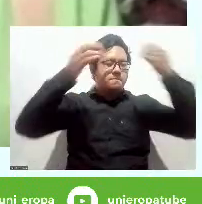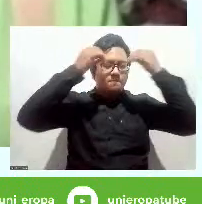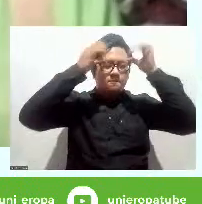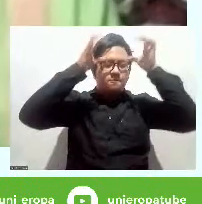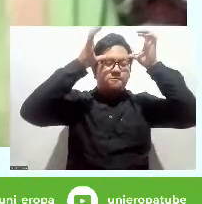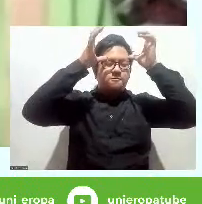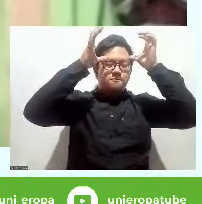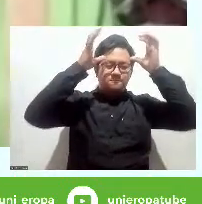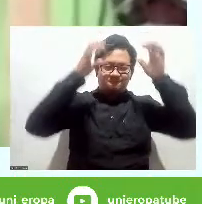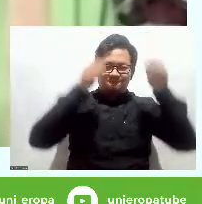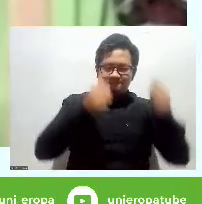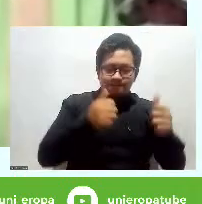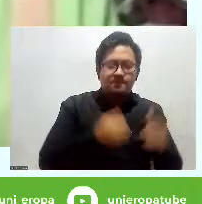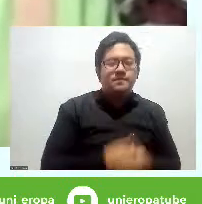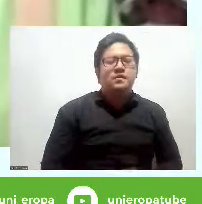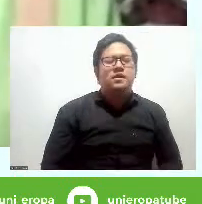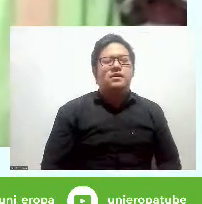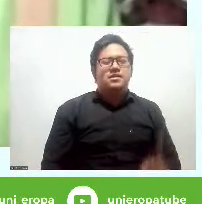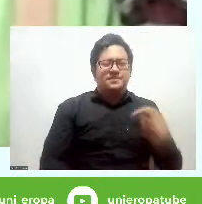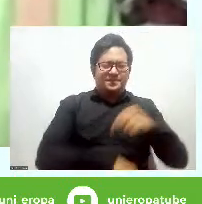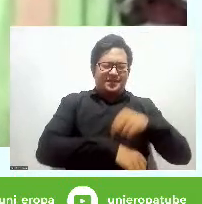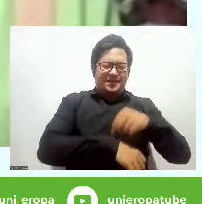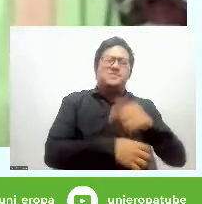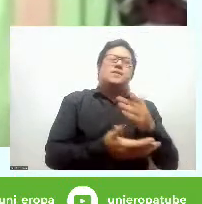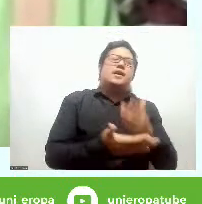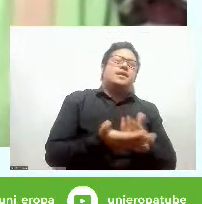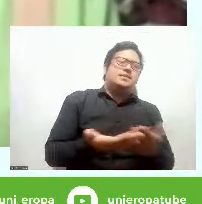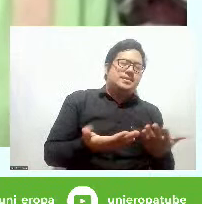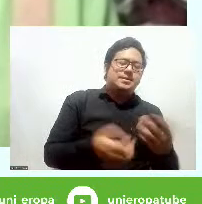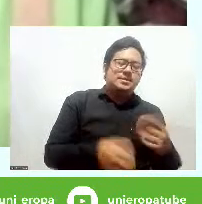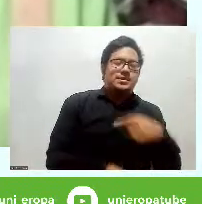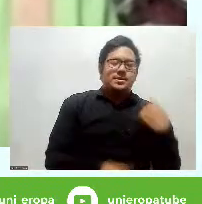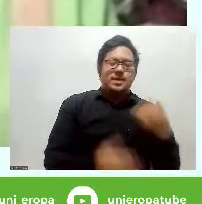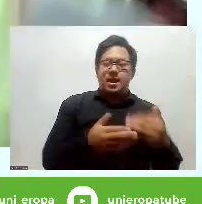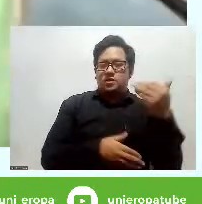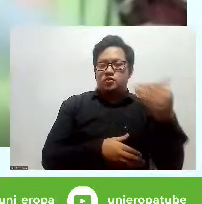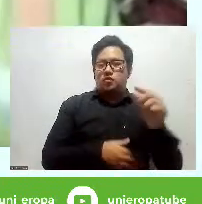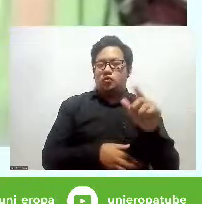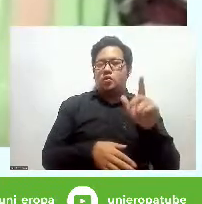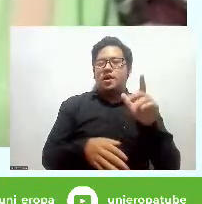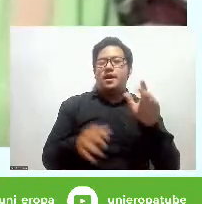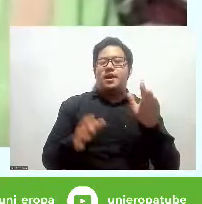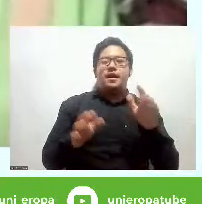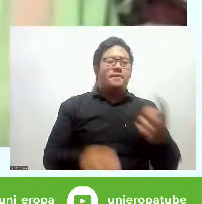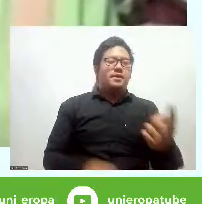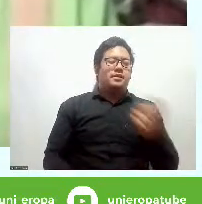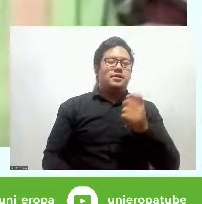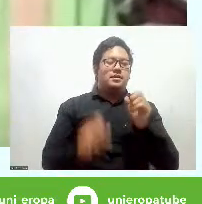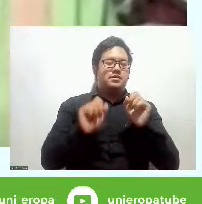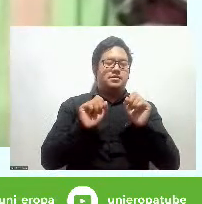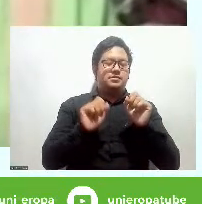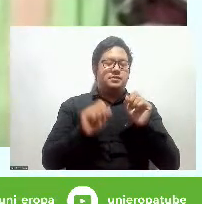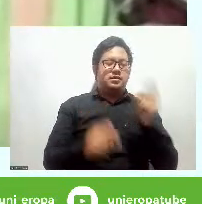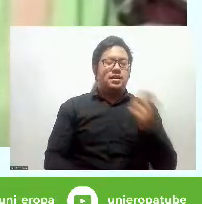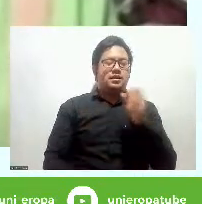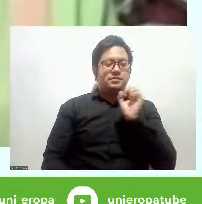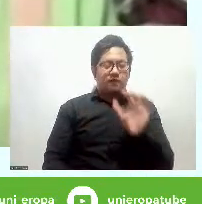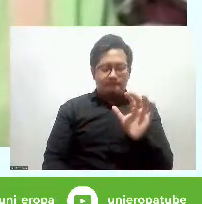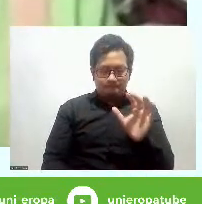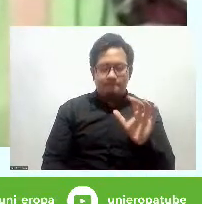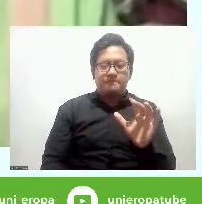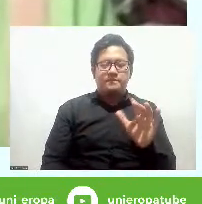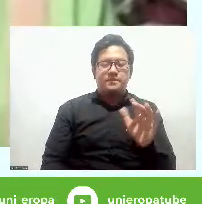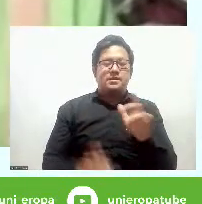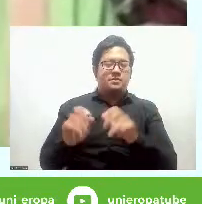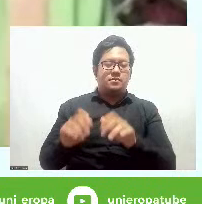karena keterbatasan waktu ini kita nanti bakal lanjut untuk sesi kuenya dari sesi chat box dan nanti langsung dijawab